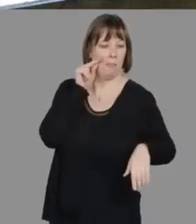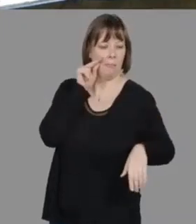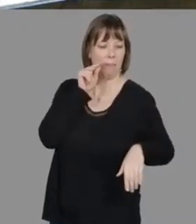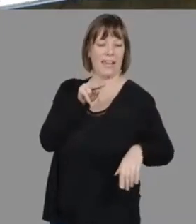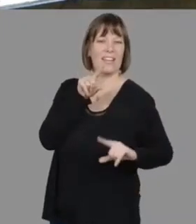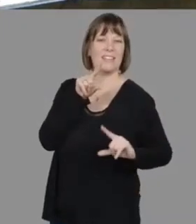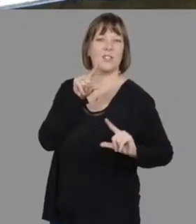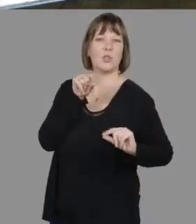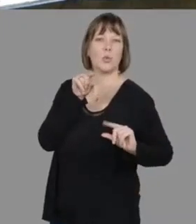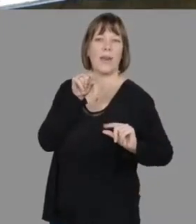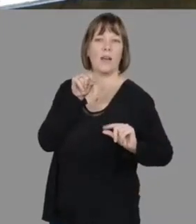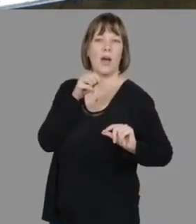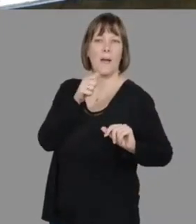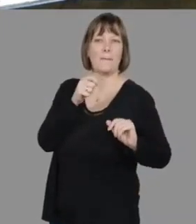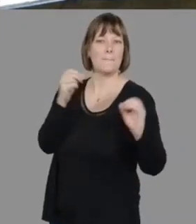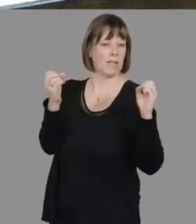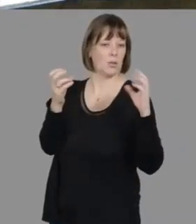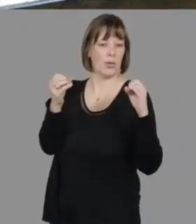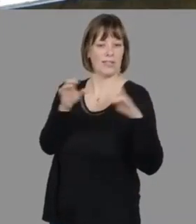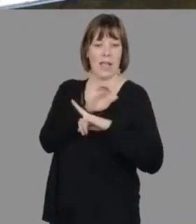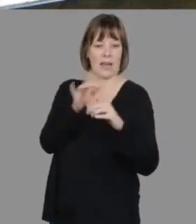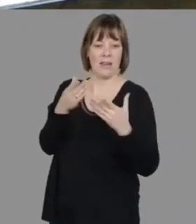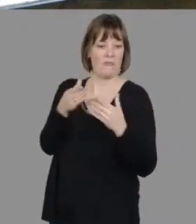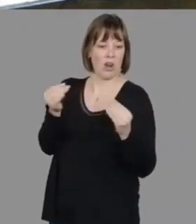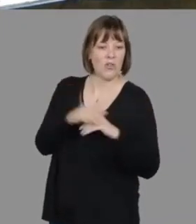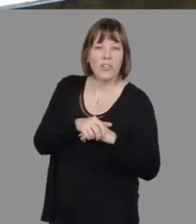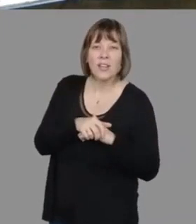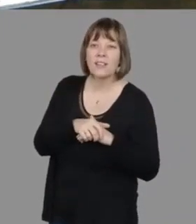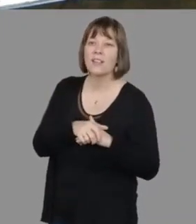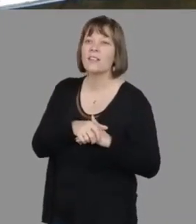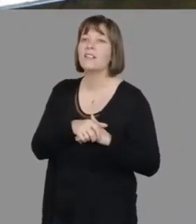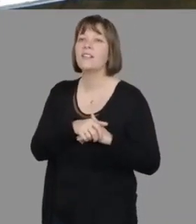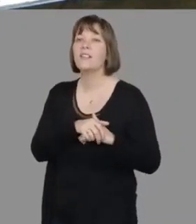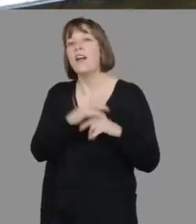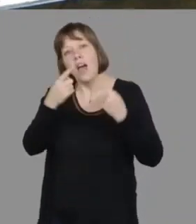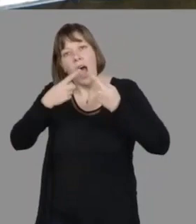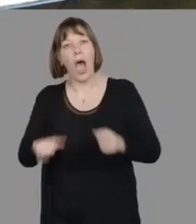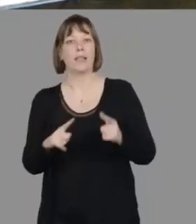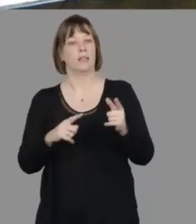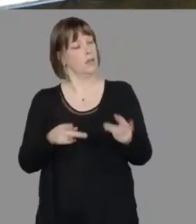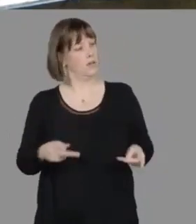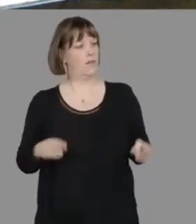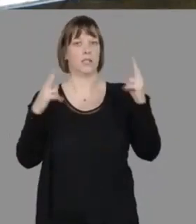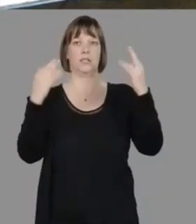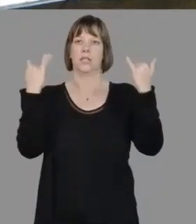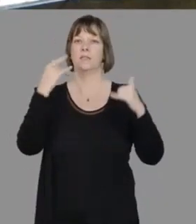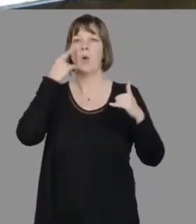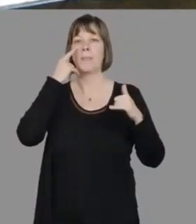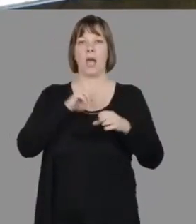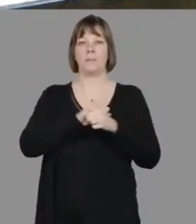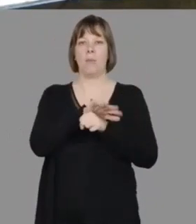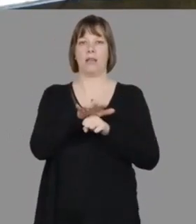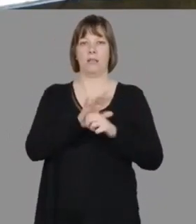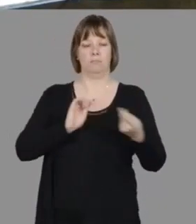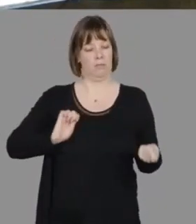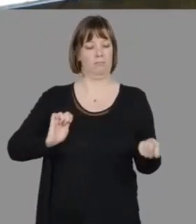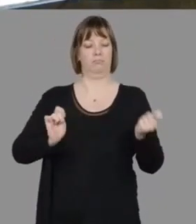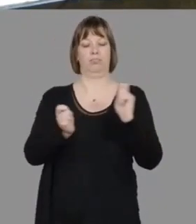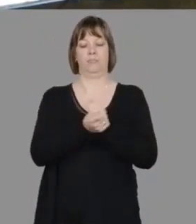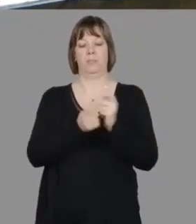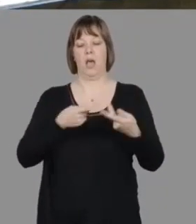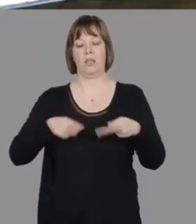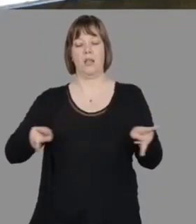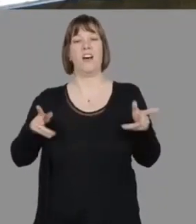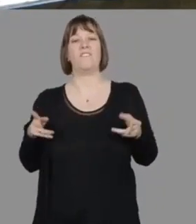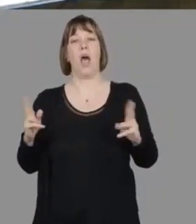dass manche Tweets nicht verschwunden sind, dass wir in einer anderen Phase der Pandemie angekommen sind. Wir